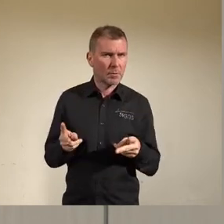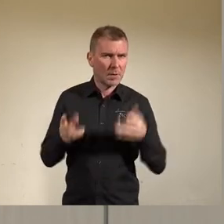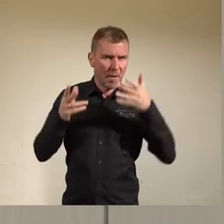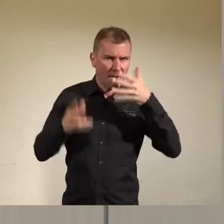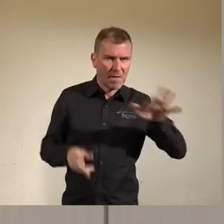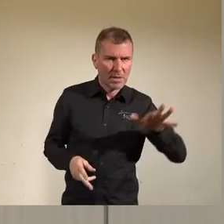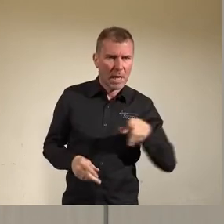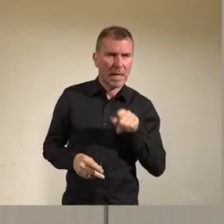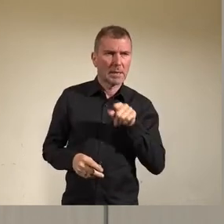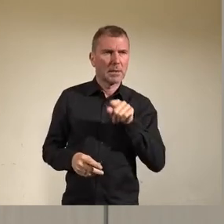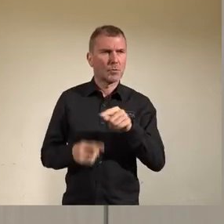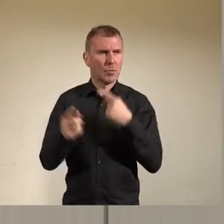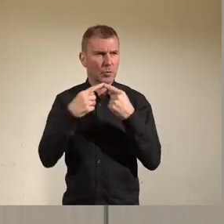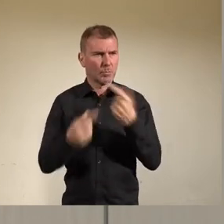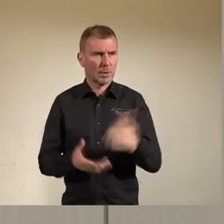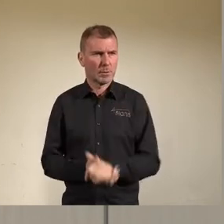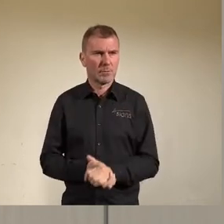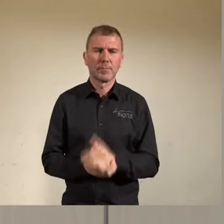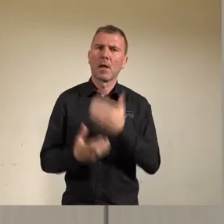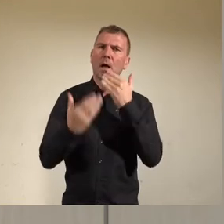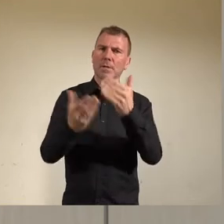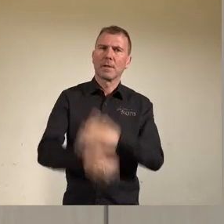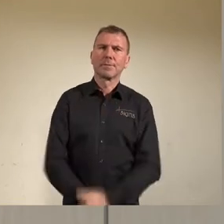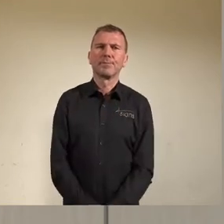Genehmigungsfähigkeit zu sprechen. Bitte schön, Herr Dr. Lames.